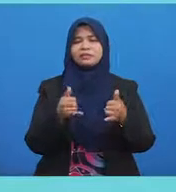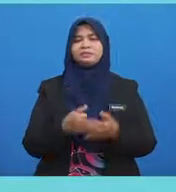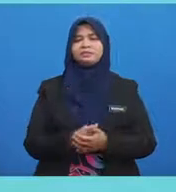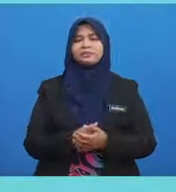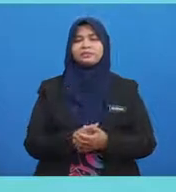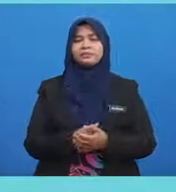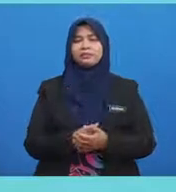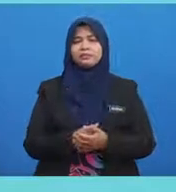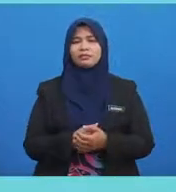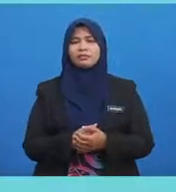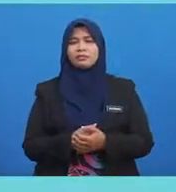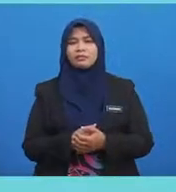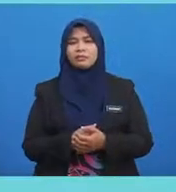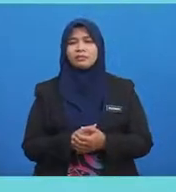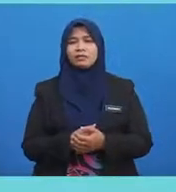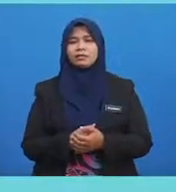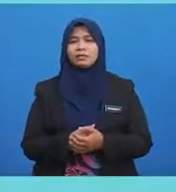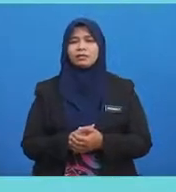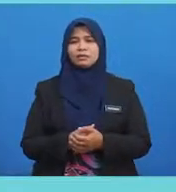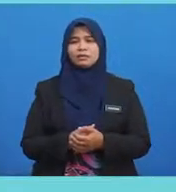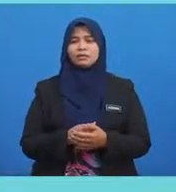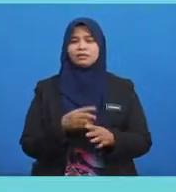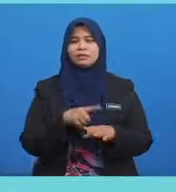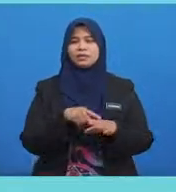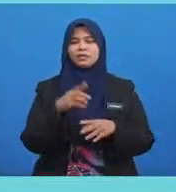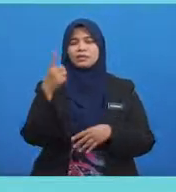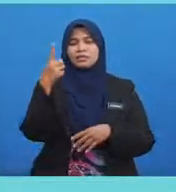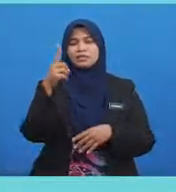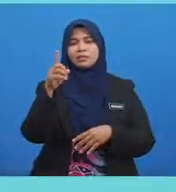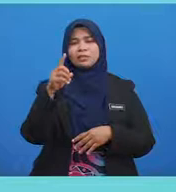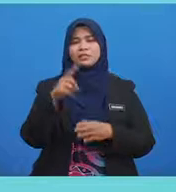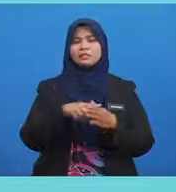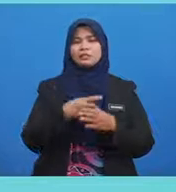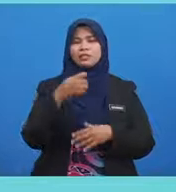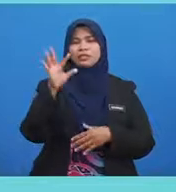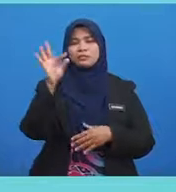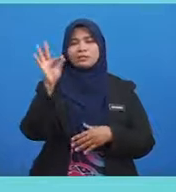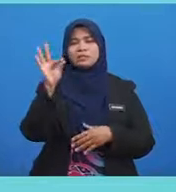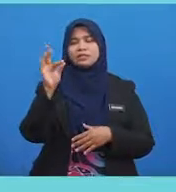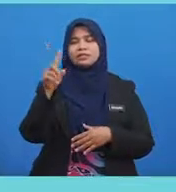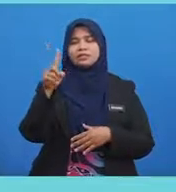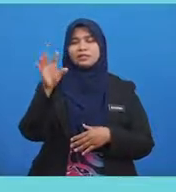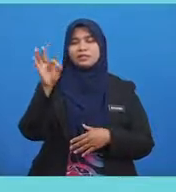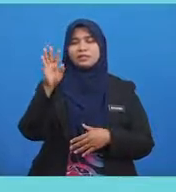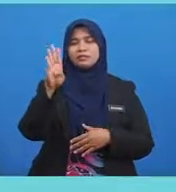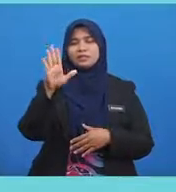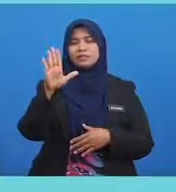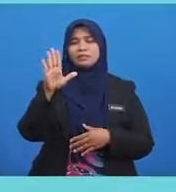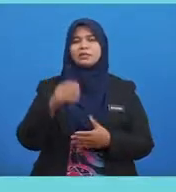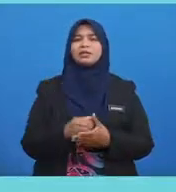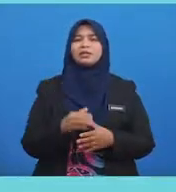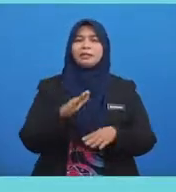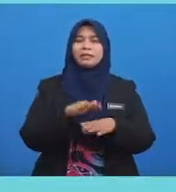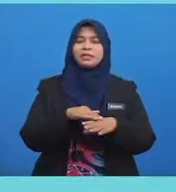HMAS Kapuda di Kuching, Sarawak pada 11 September 1945.